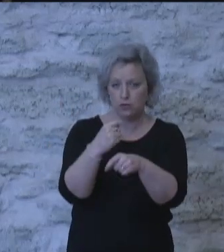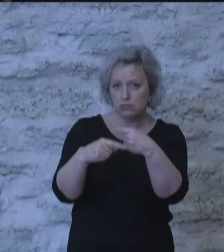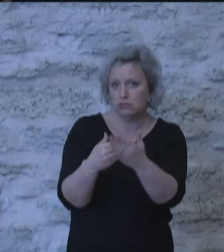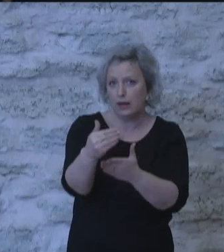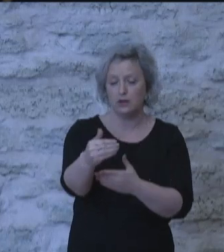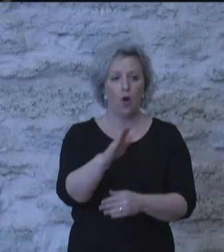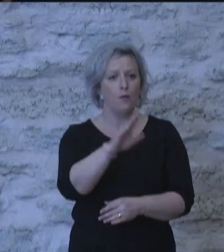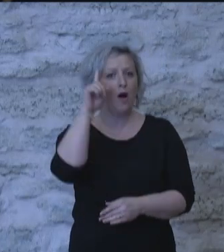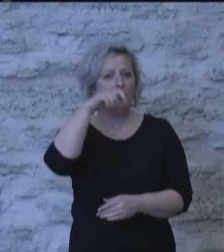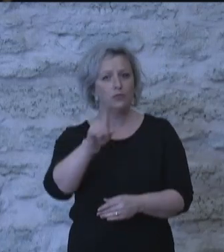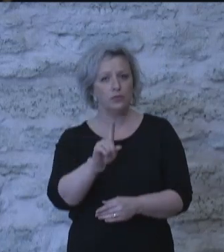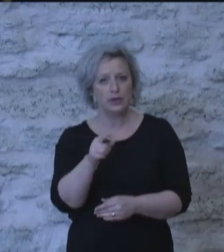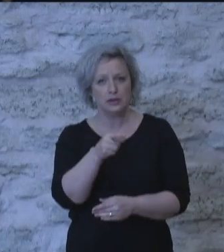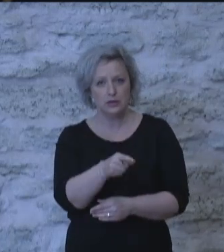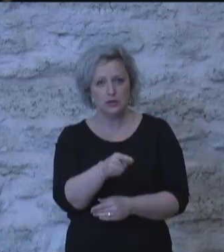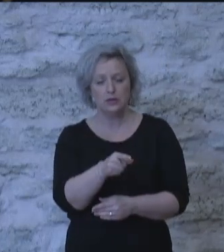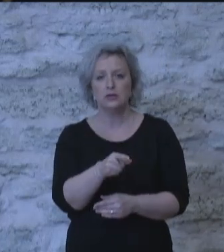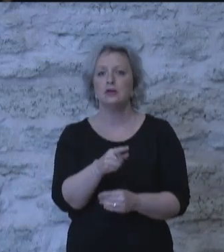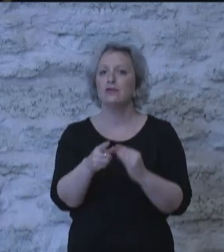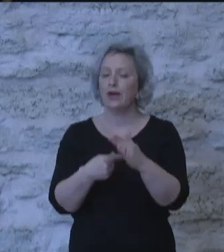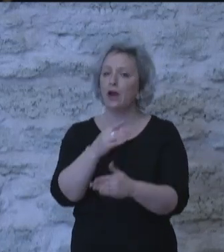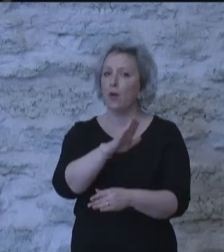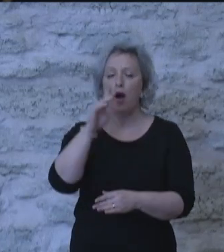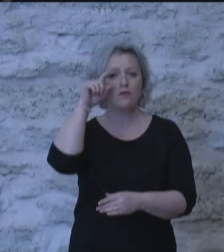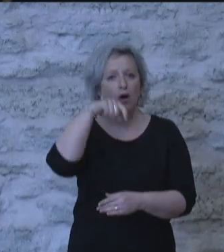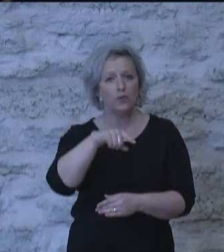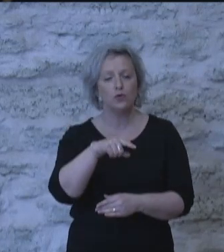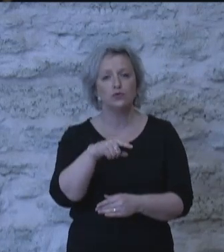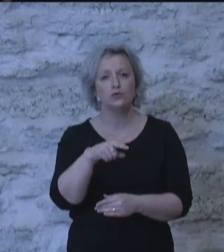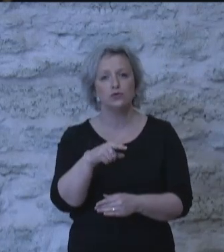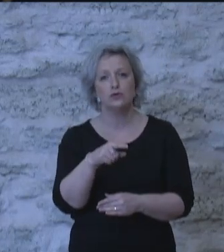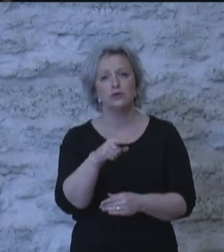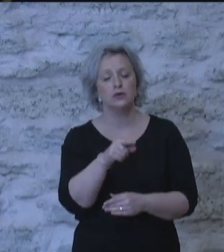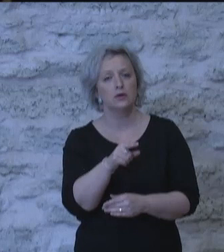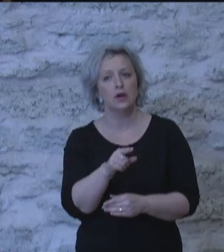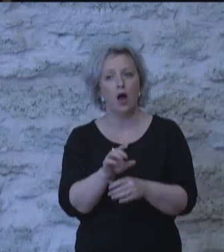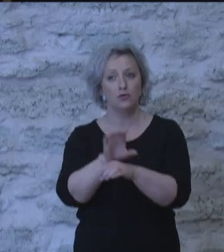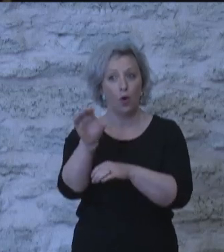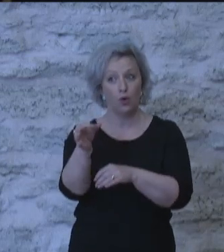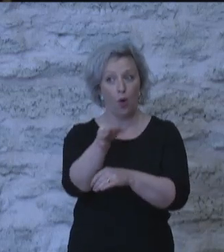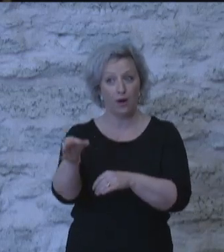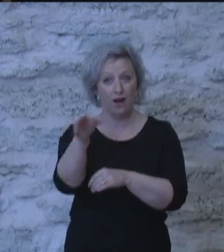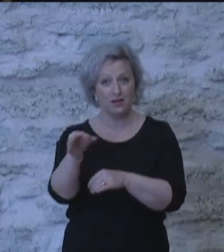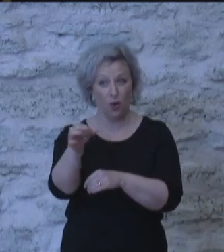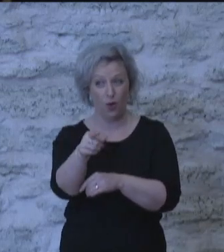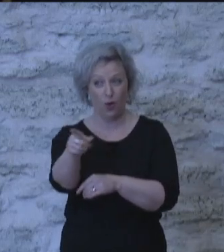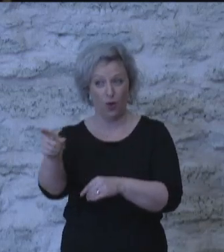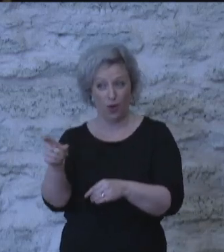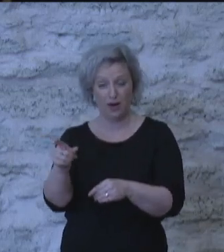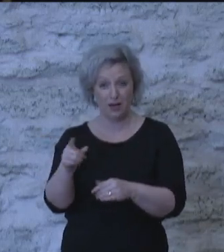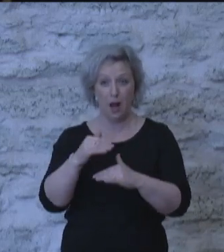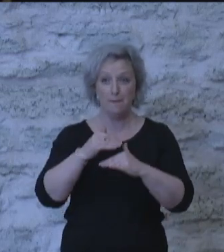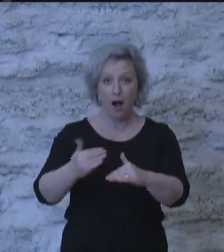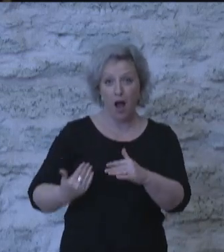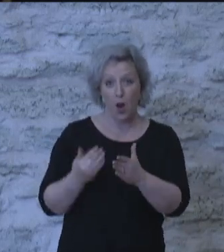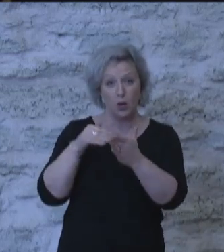on teie seisukoht? Ja sellisel juhul, kui see teie seisukoht on, et tooteorganisaatsioonid ei peaks tugevda oma maailu edendamise